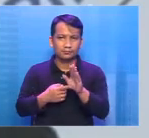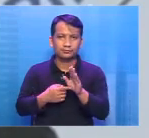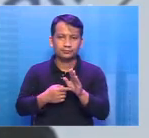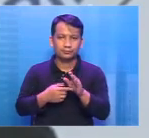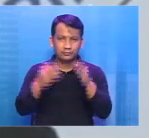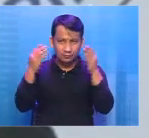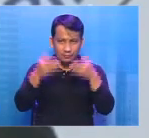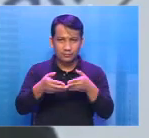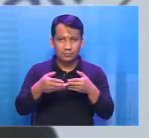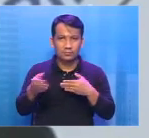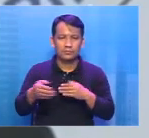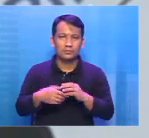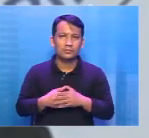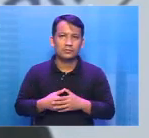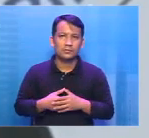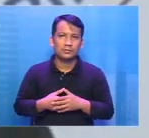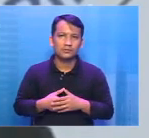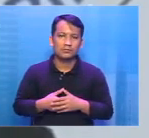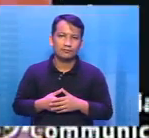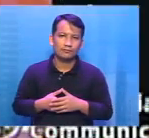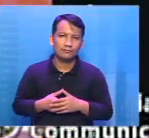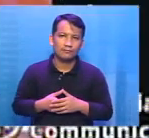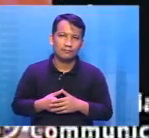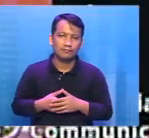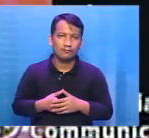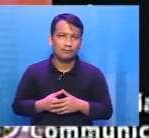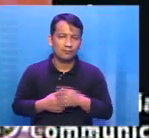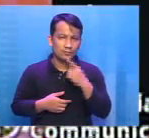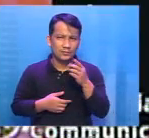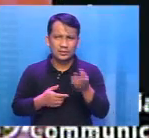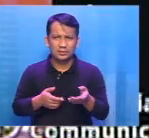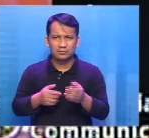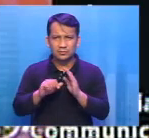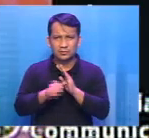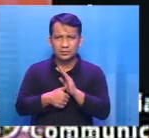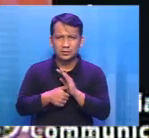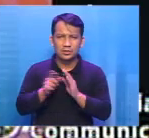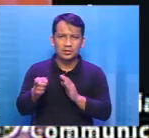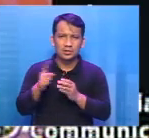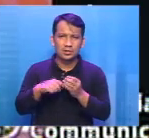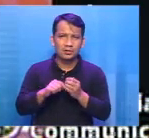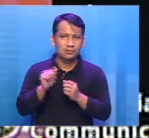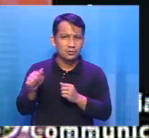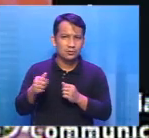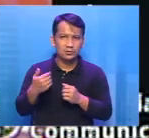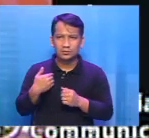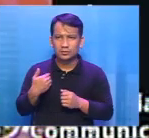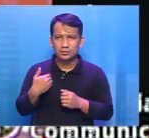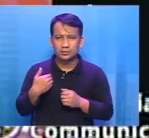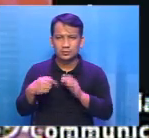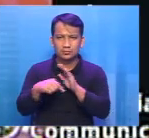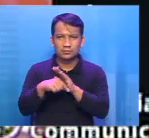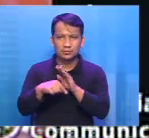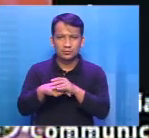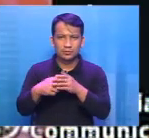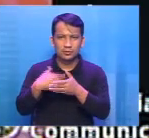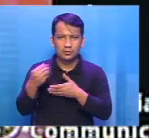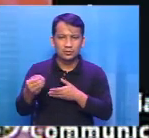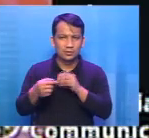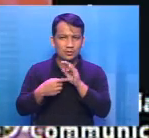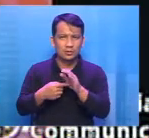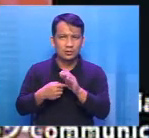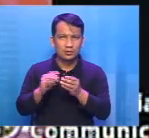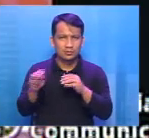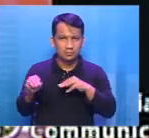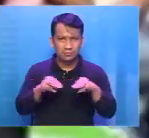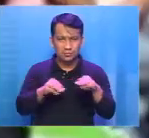i-address yun ng gumawa bago yun malulusot. Iginiit ng palasyo na hindi pinagbabawal ng gobyerno ang